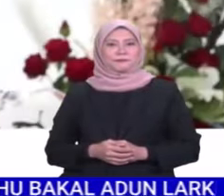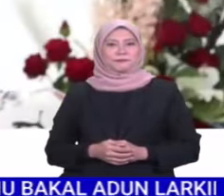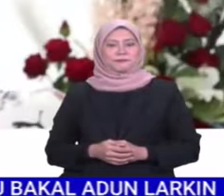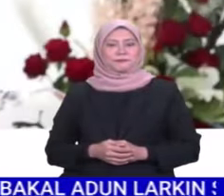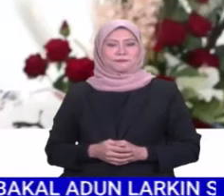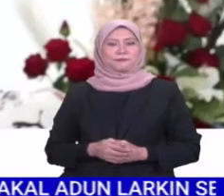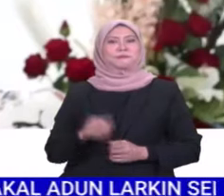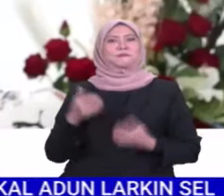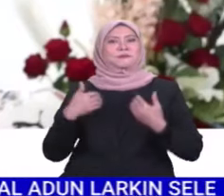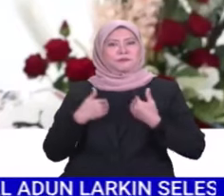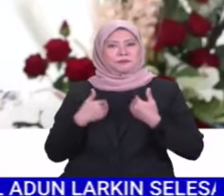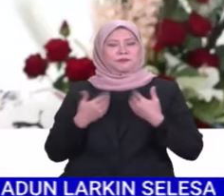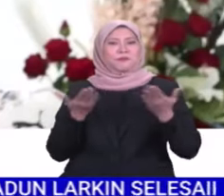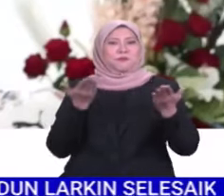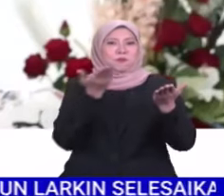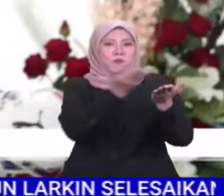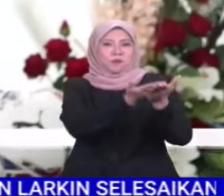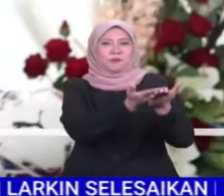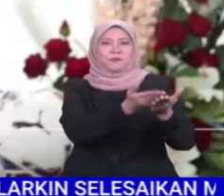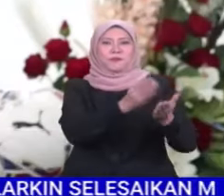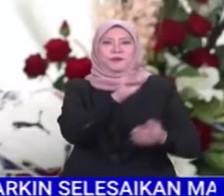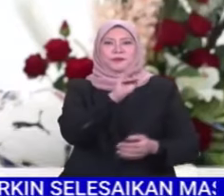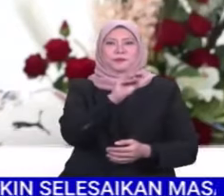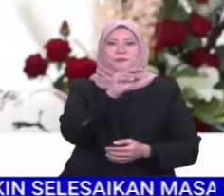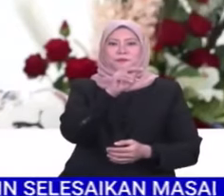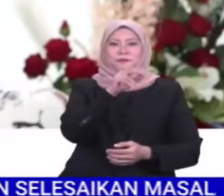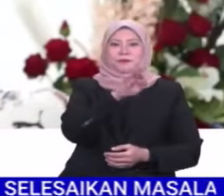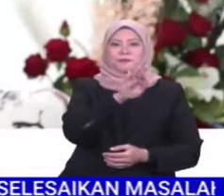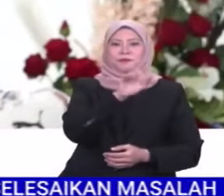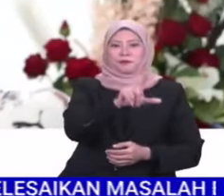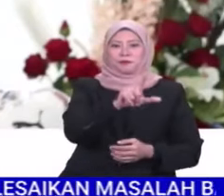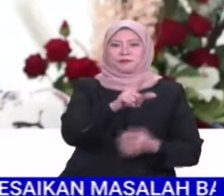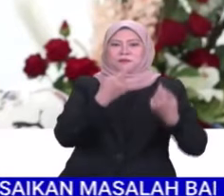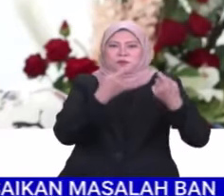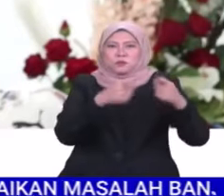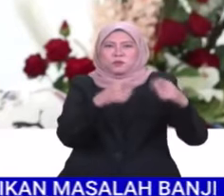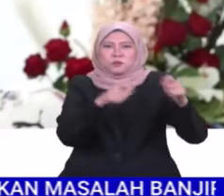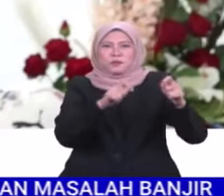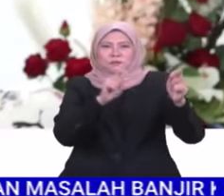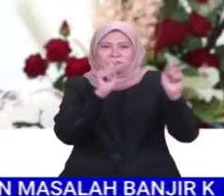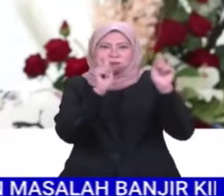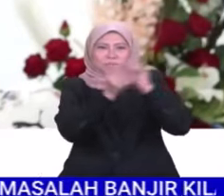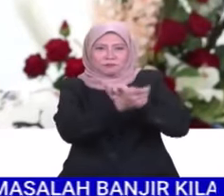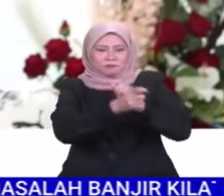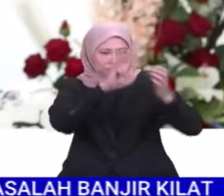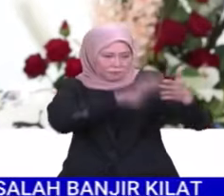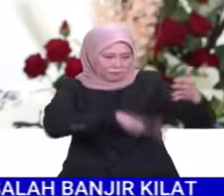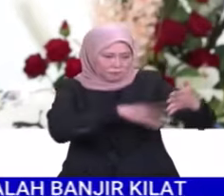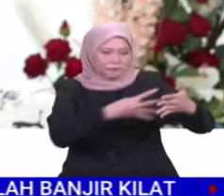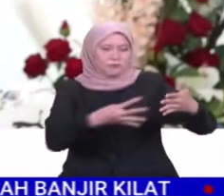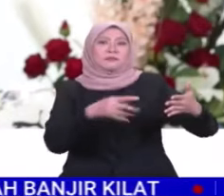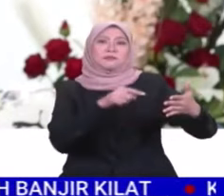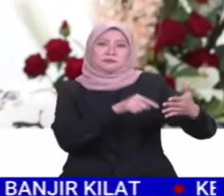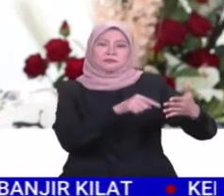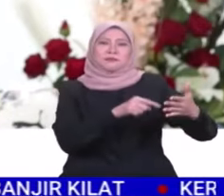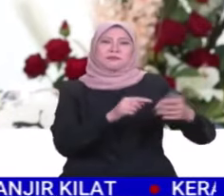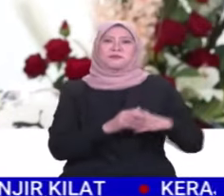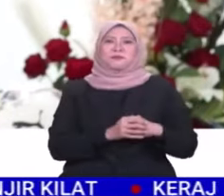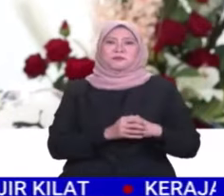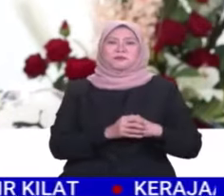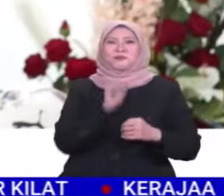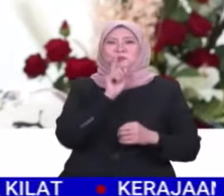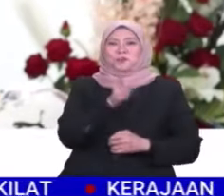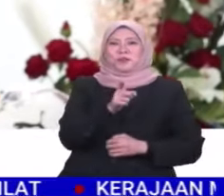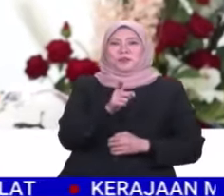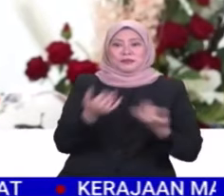We already applied to MFL. We try to reschedule the table, and then of course we have to admit